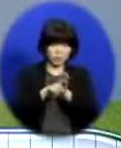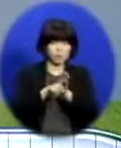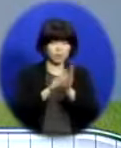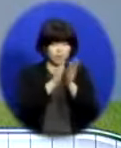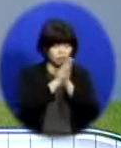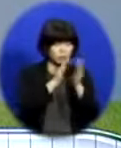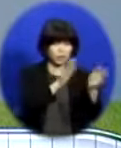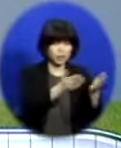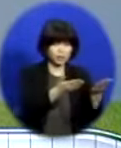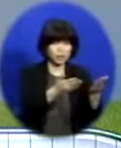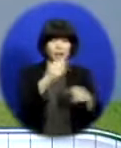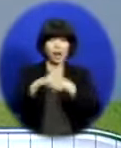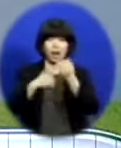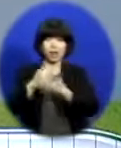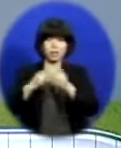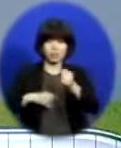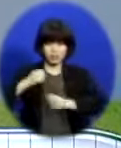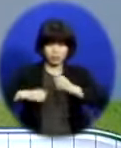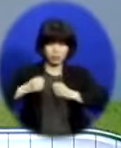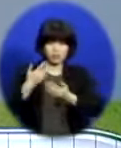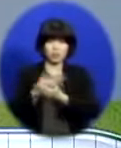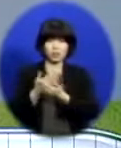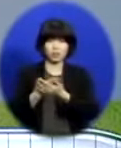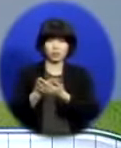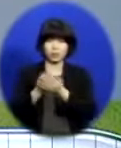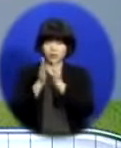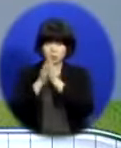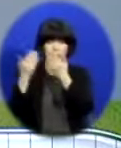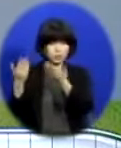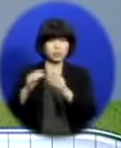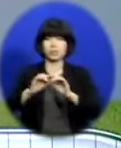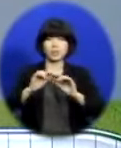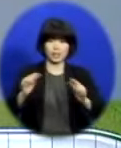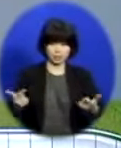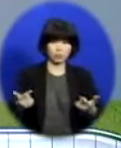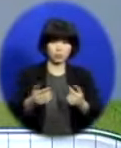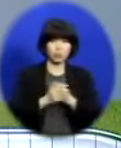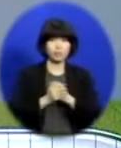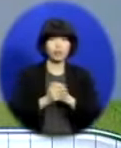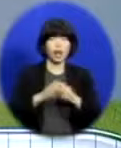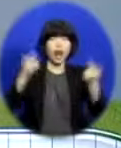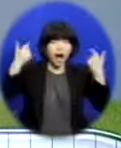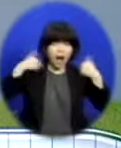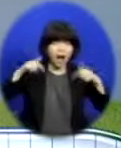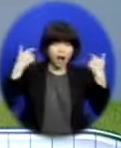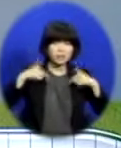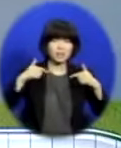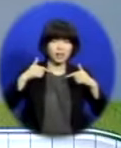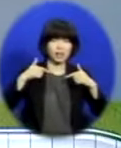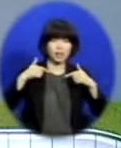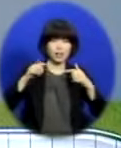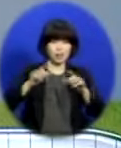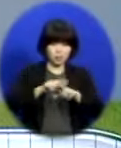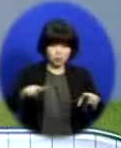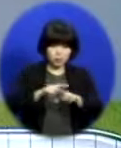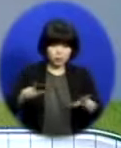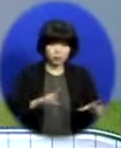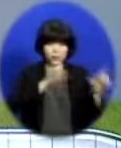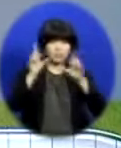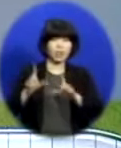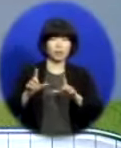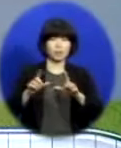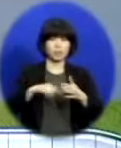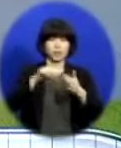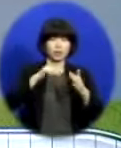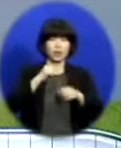달라고 기도하면 하나님이 역사해 주시는게 아니고 늘상 있는 일상적인 일 속에 하나님이